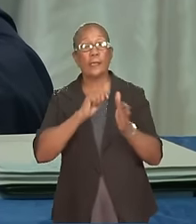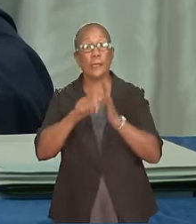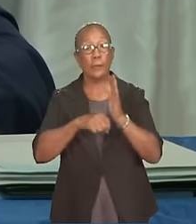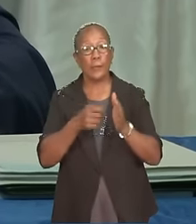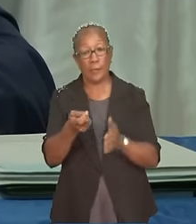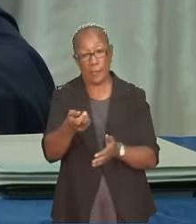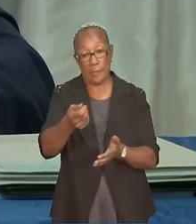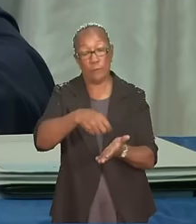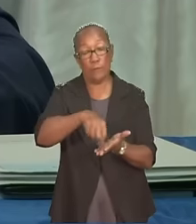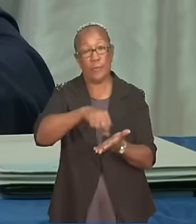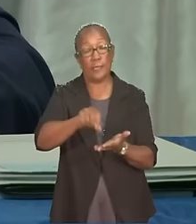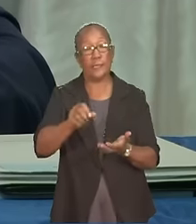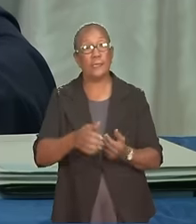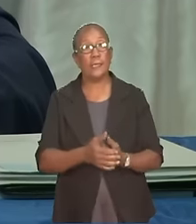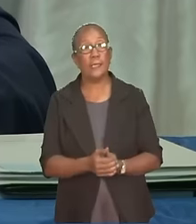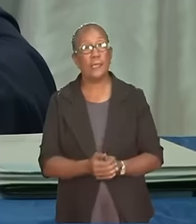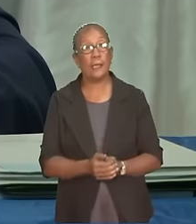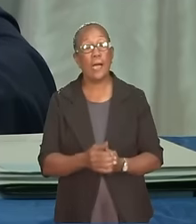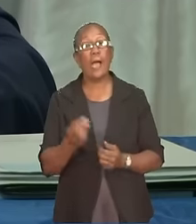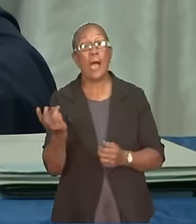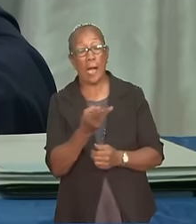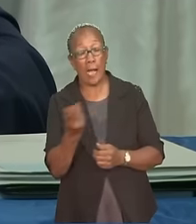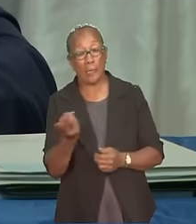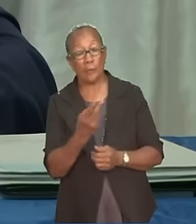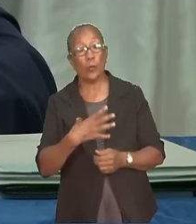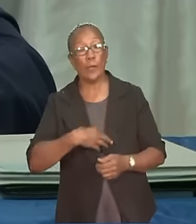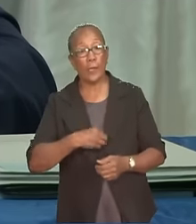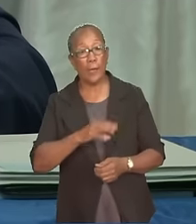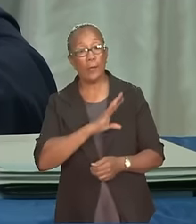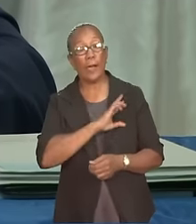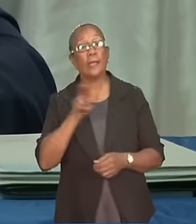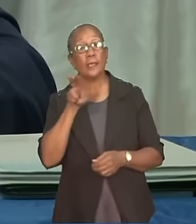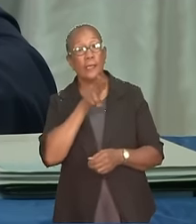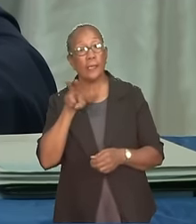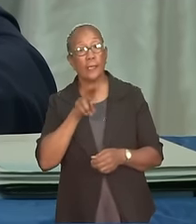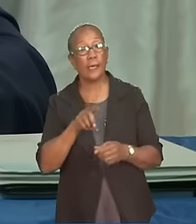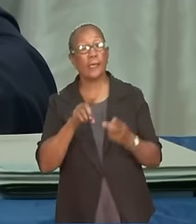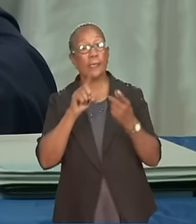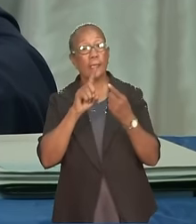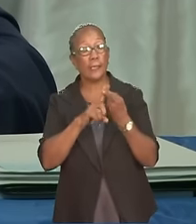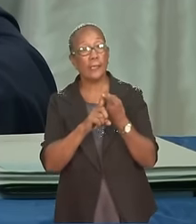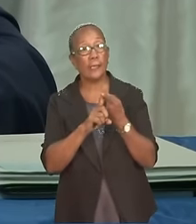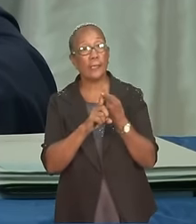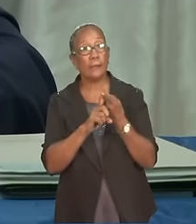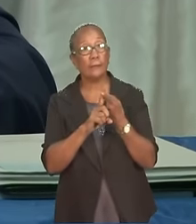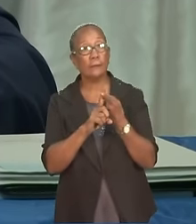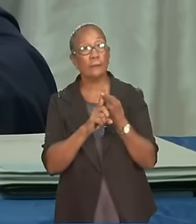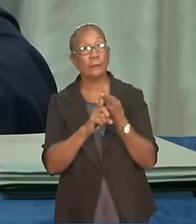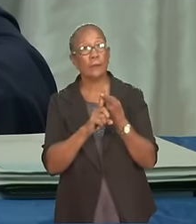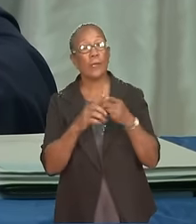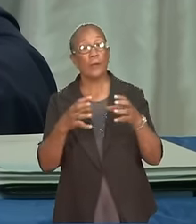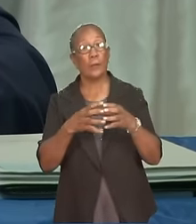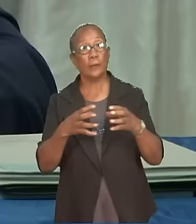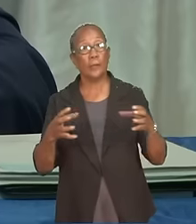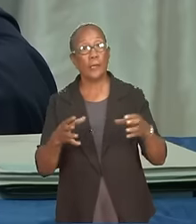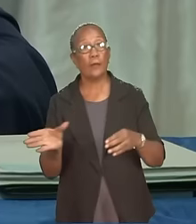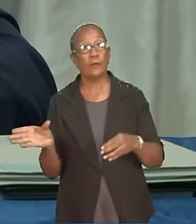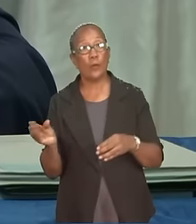financieren. Beide hebben inmiddels al gereageerd. 1 is namelijk een bedrijf